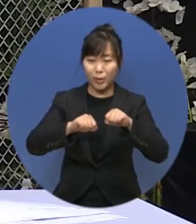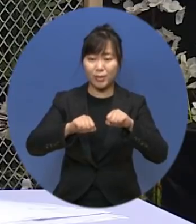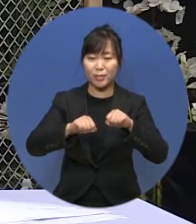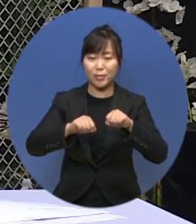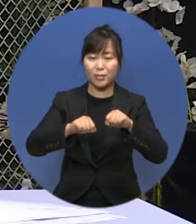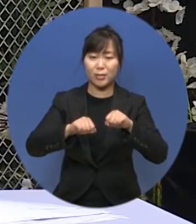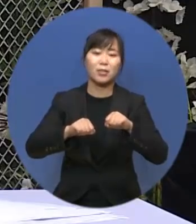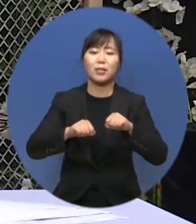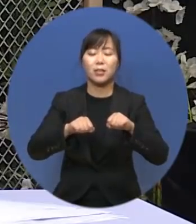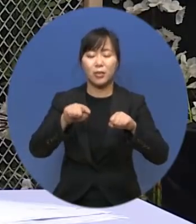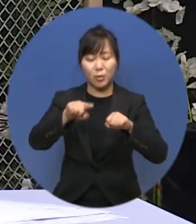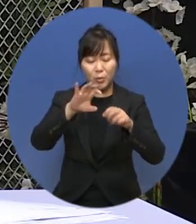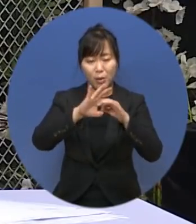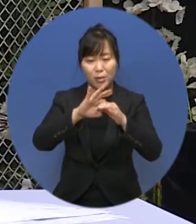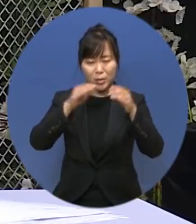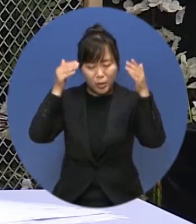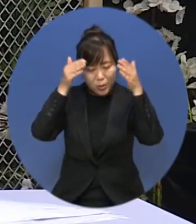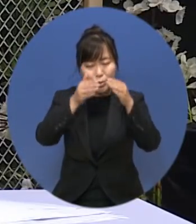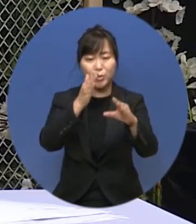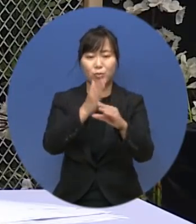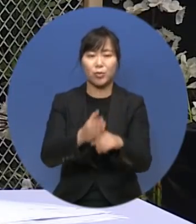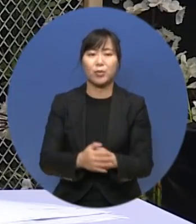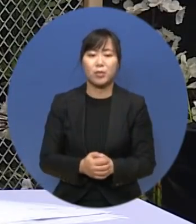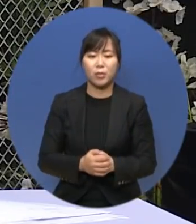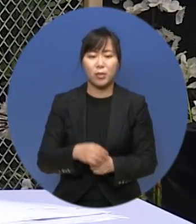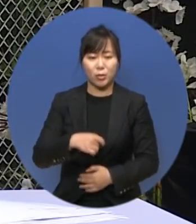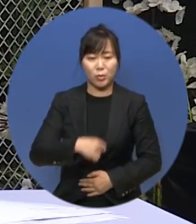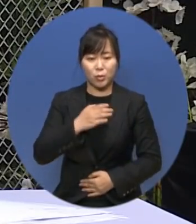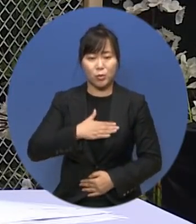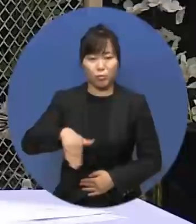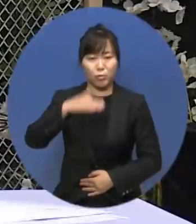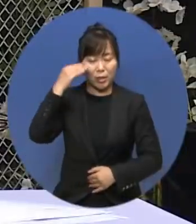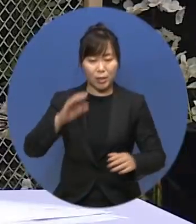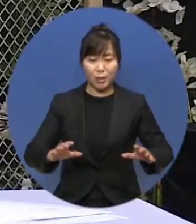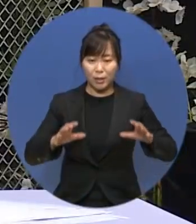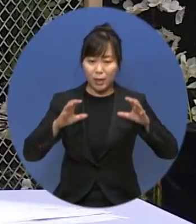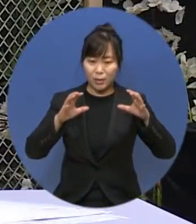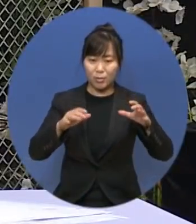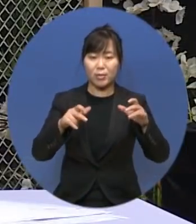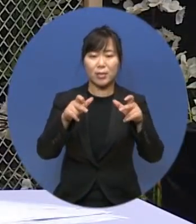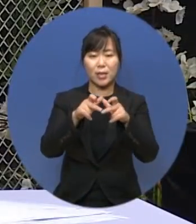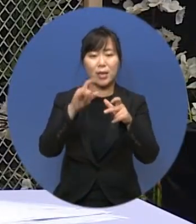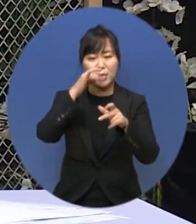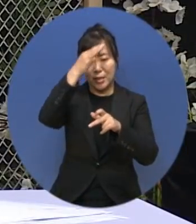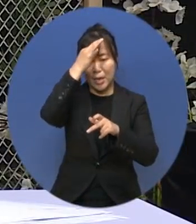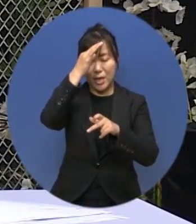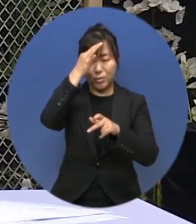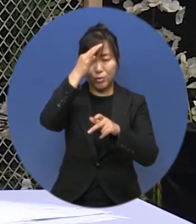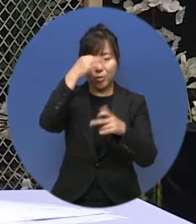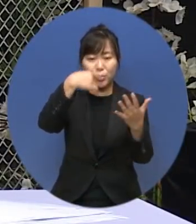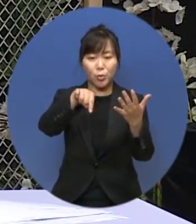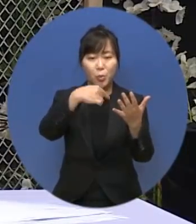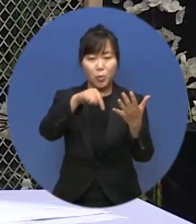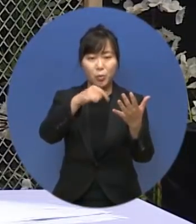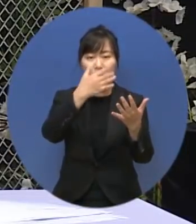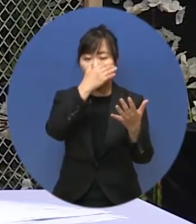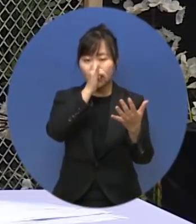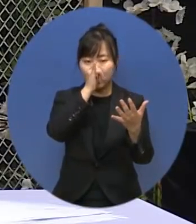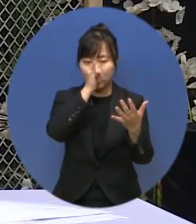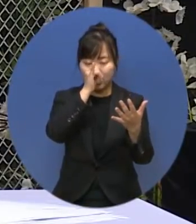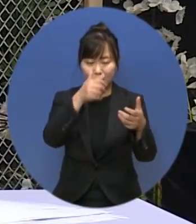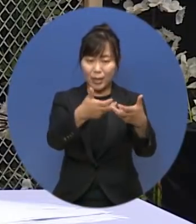활동시키는 이제 여기에 집중하고 있는데 사실 우리나라에서 장애인 예술 교육을 시킬 수